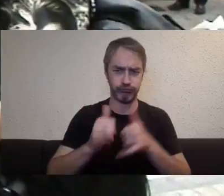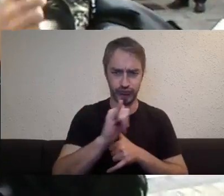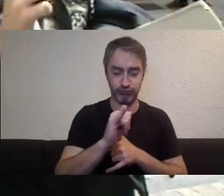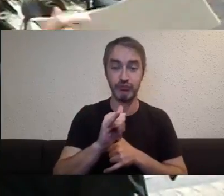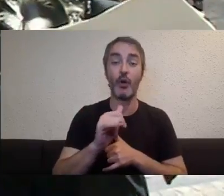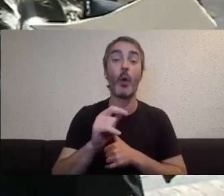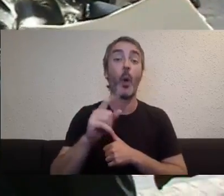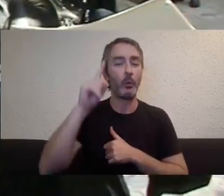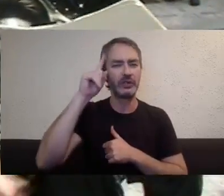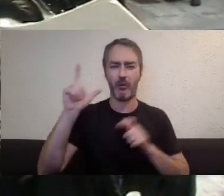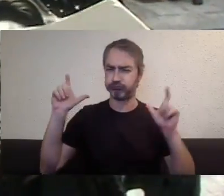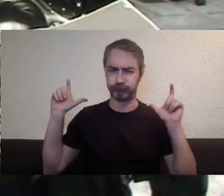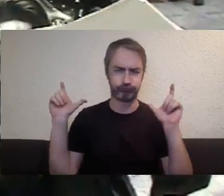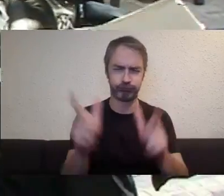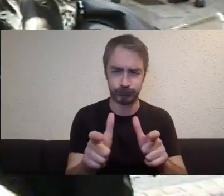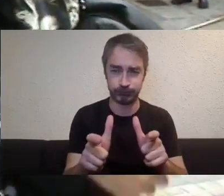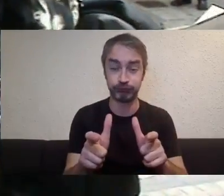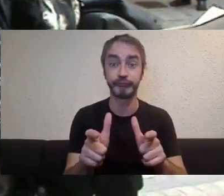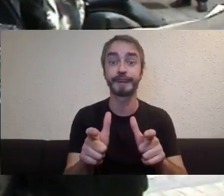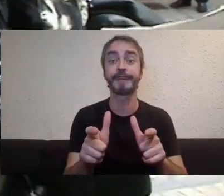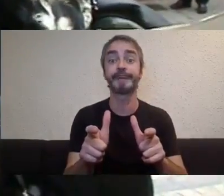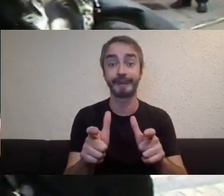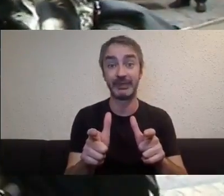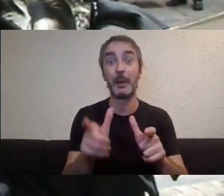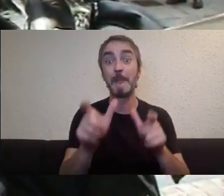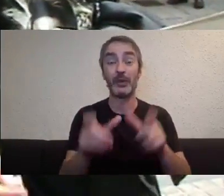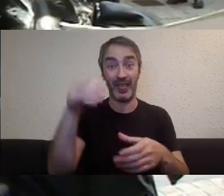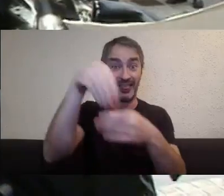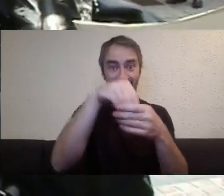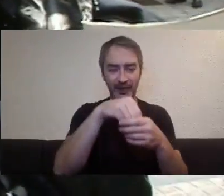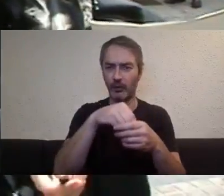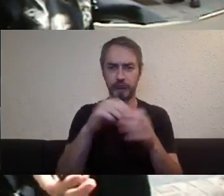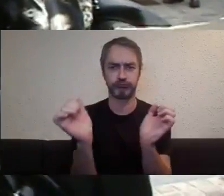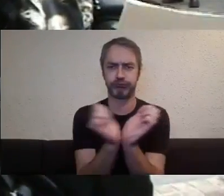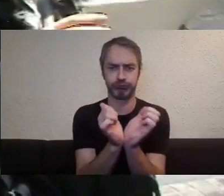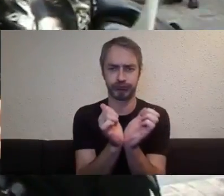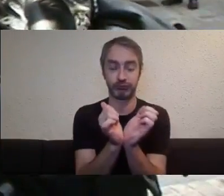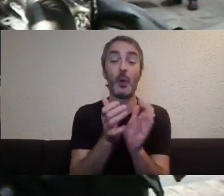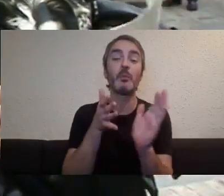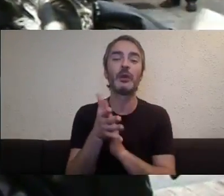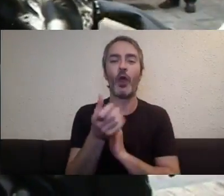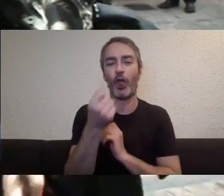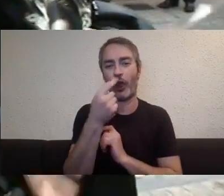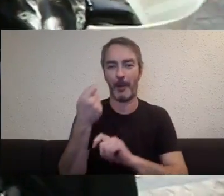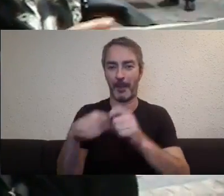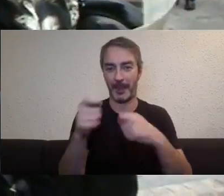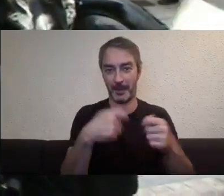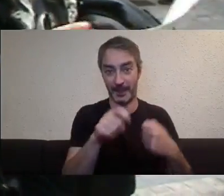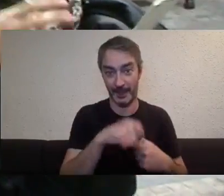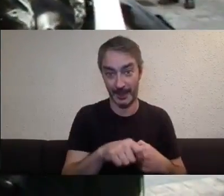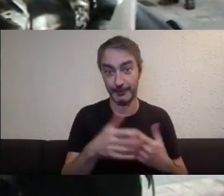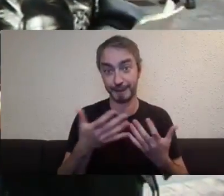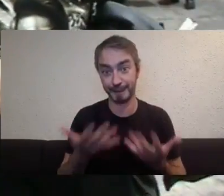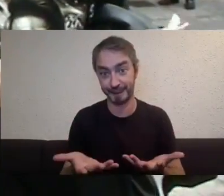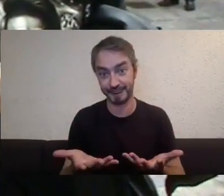policial i molta de la gent que hi havia dins va acabar detinguda acusada de tràfic de drogues. I això perquè